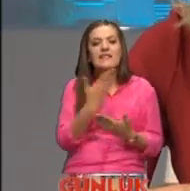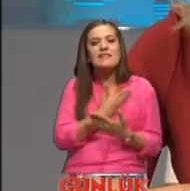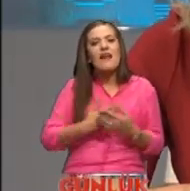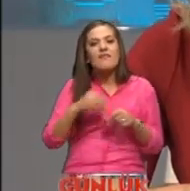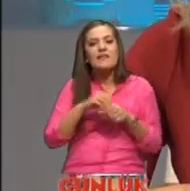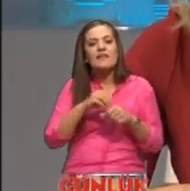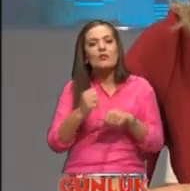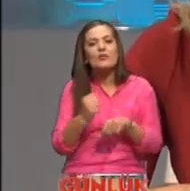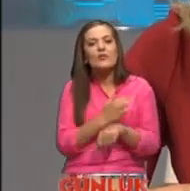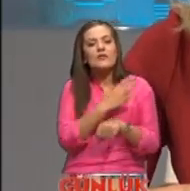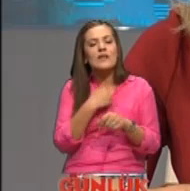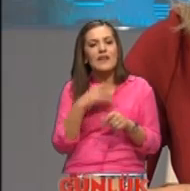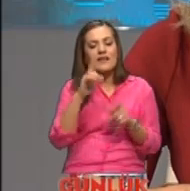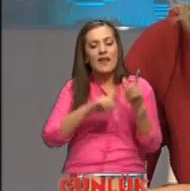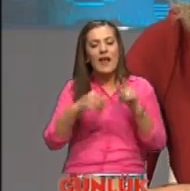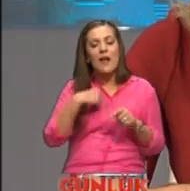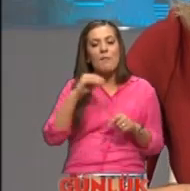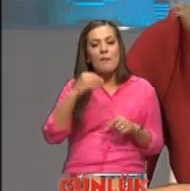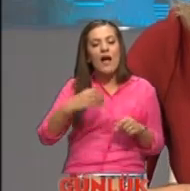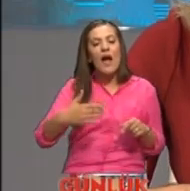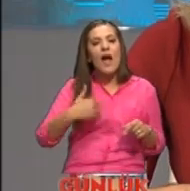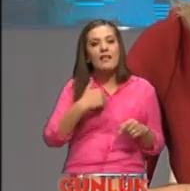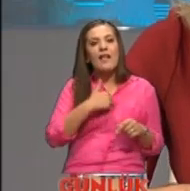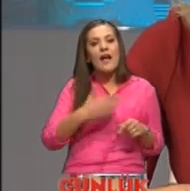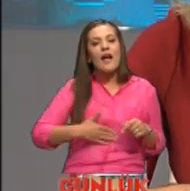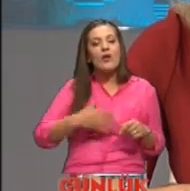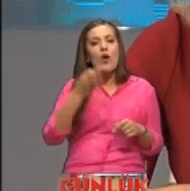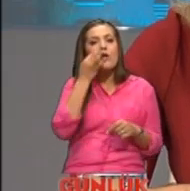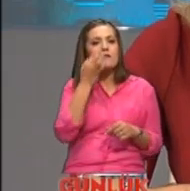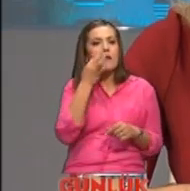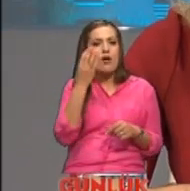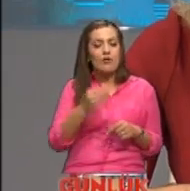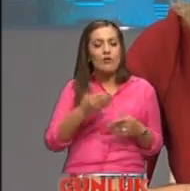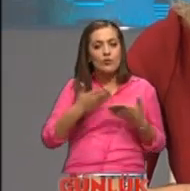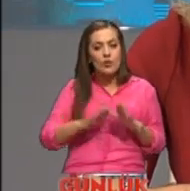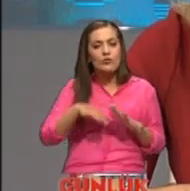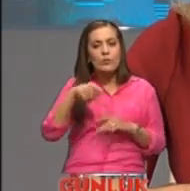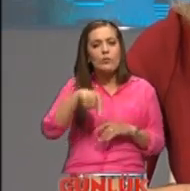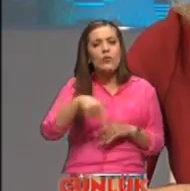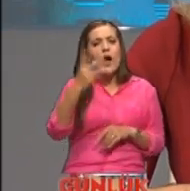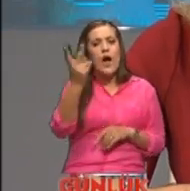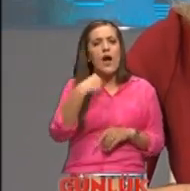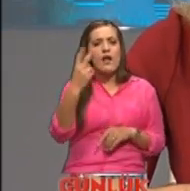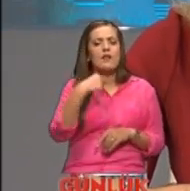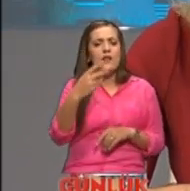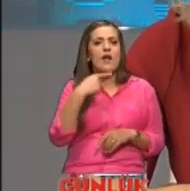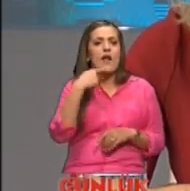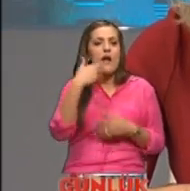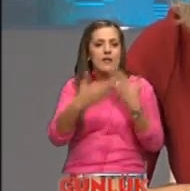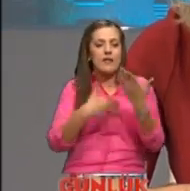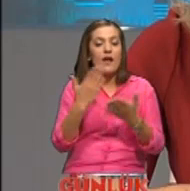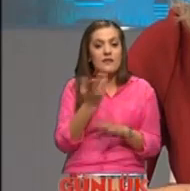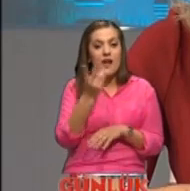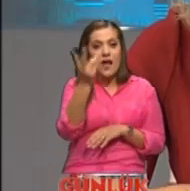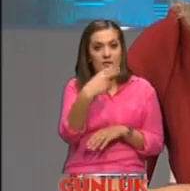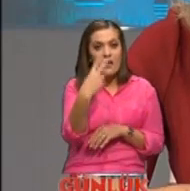kalıyor. Bebekler anne karnına özlem duyarlar ve doğduktan hı-hı. sonra bunu ağlayarak dile getirirler. Aslında ağlaması